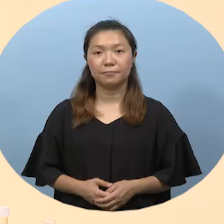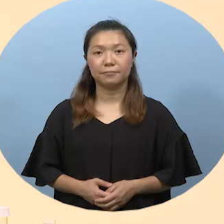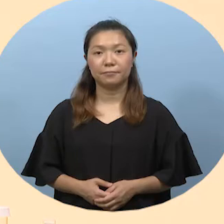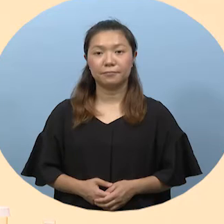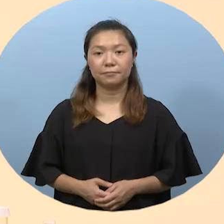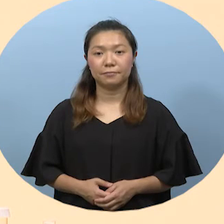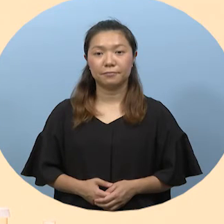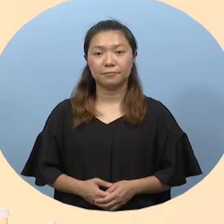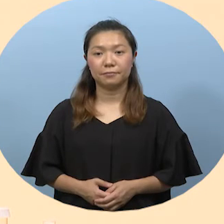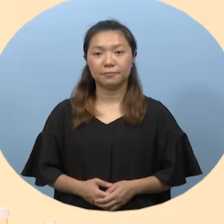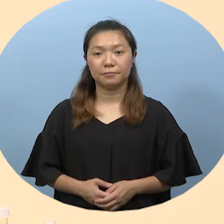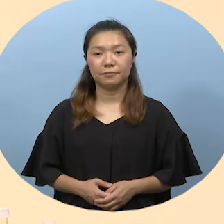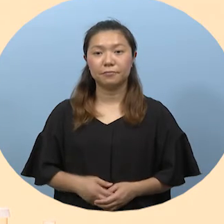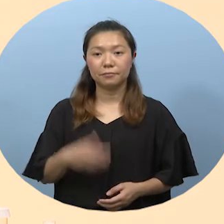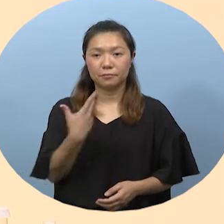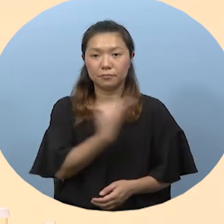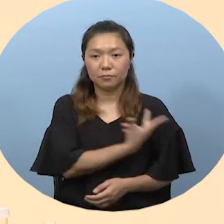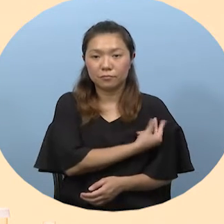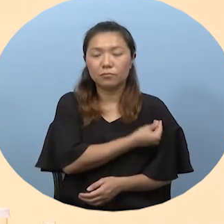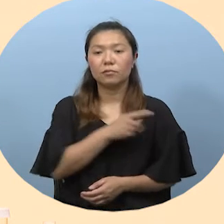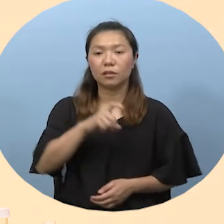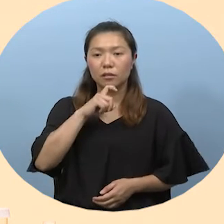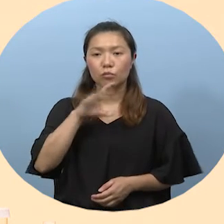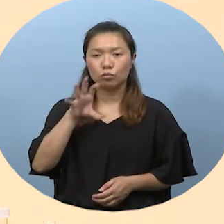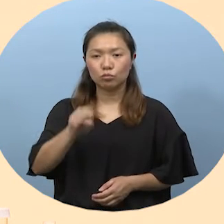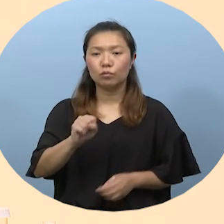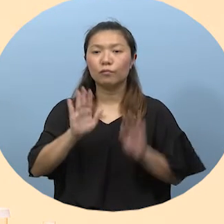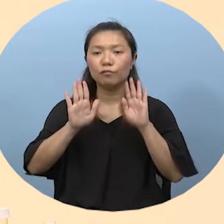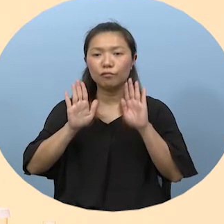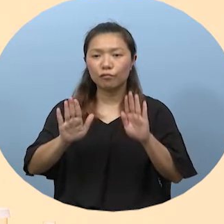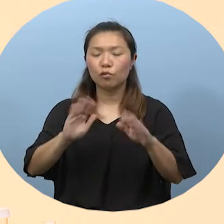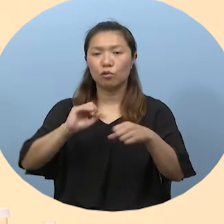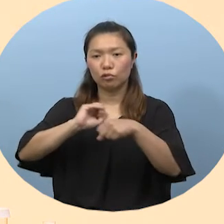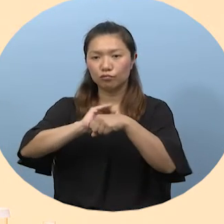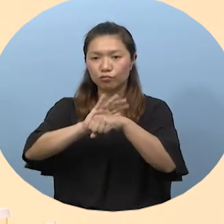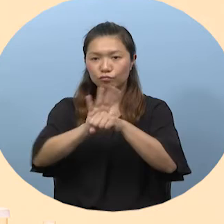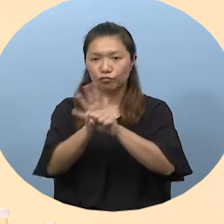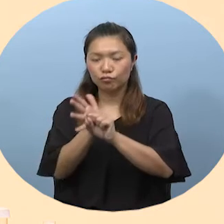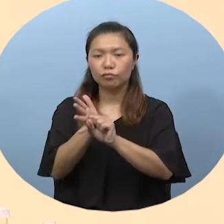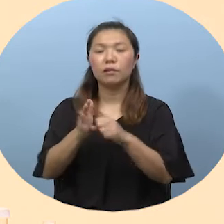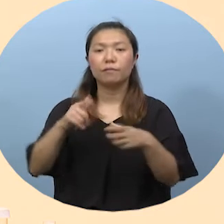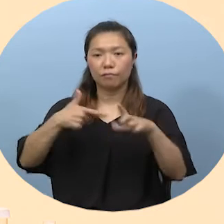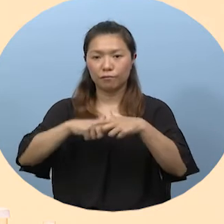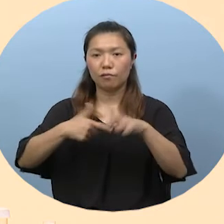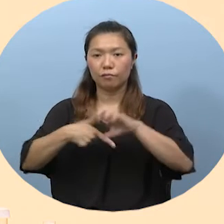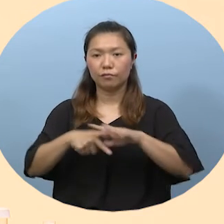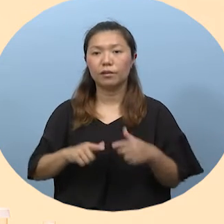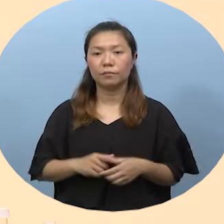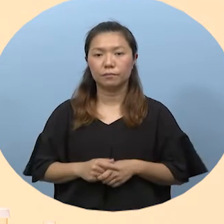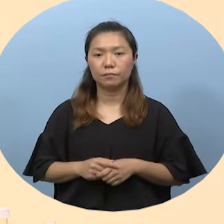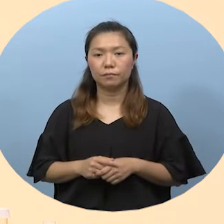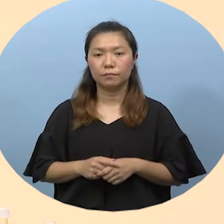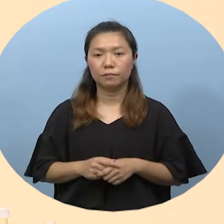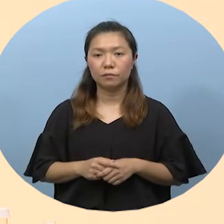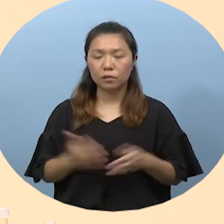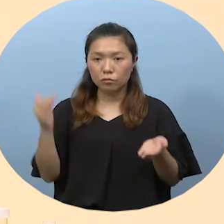疫苗接種咧仍然係最有效嘅預防嘅方法。截至到昨晚為止，